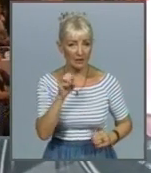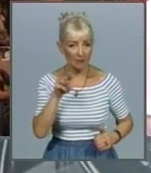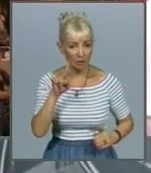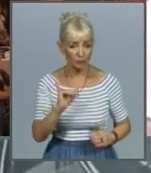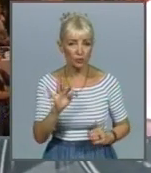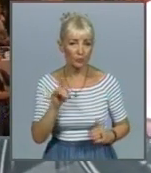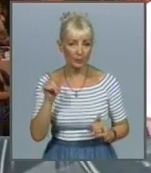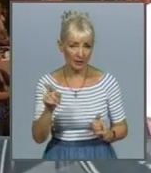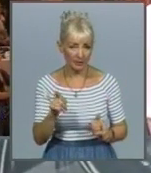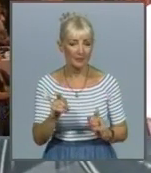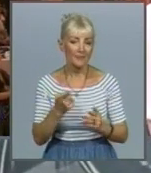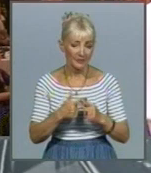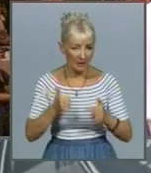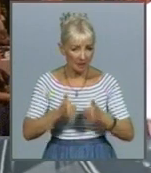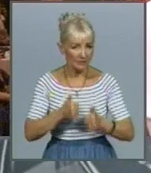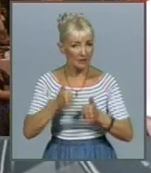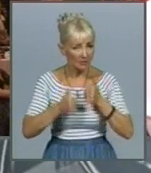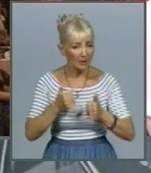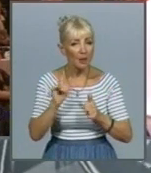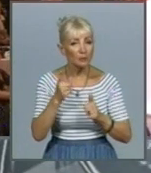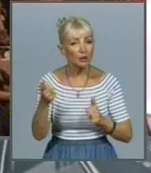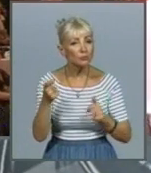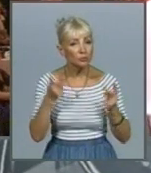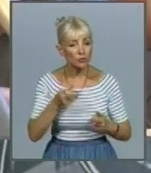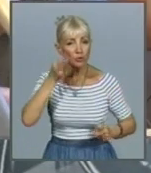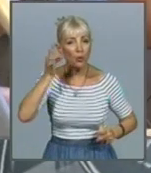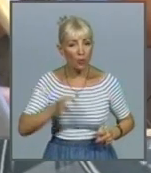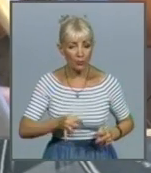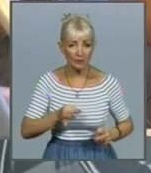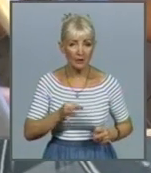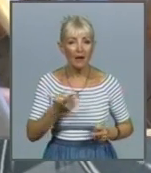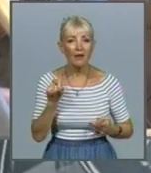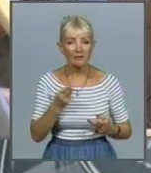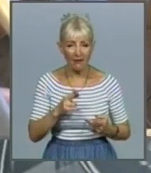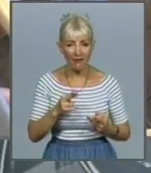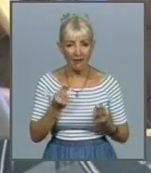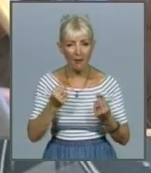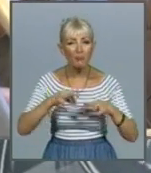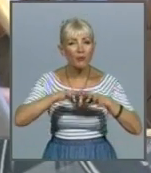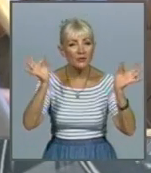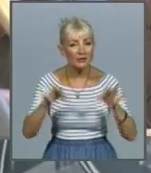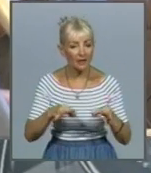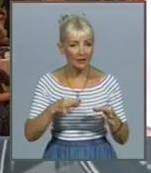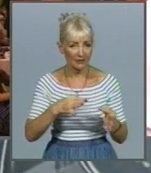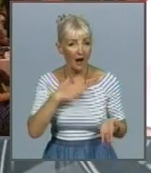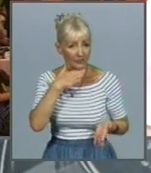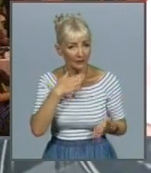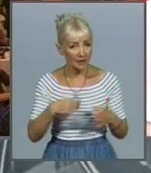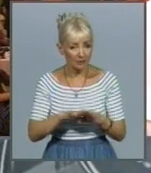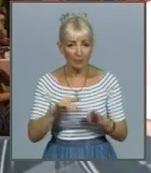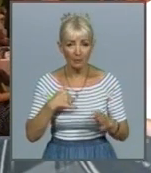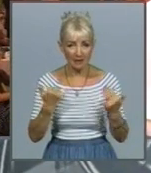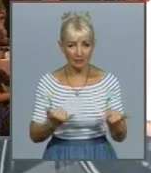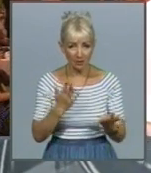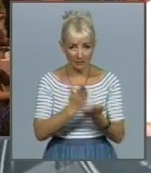нарабатывали дрались дрались потому что им нужен опыт потому что для профессионалов вроде хватает как бы так как мы на сегодня